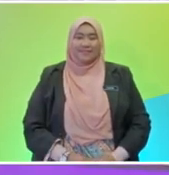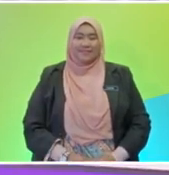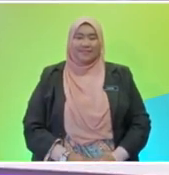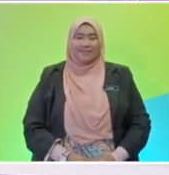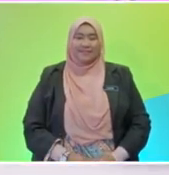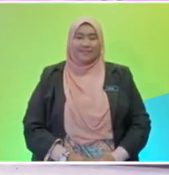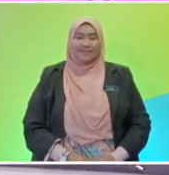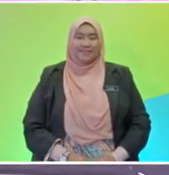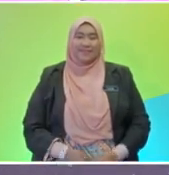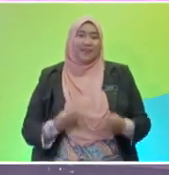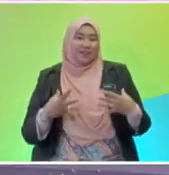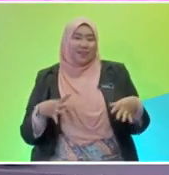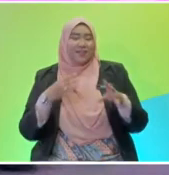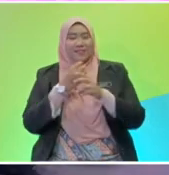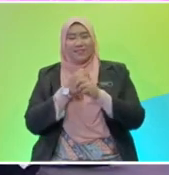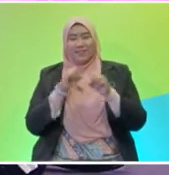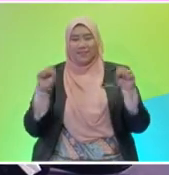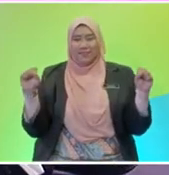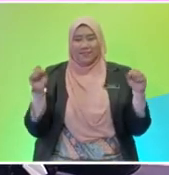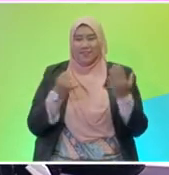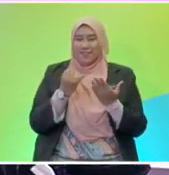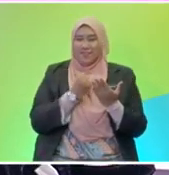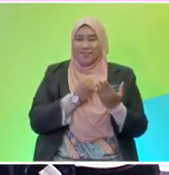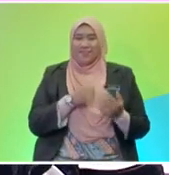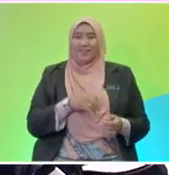udah siap dah lukisan saya